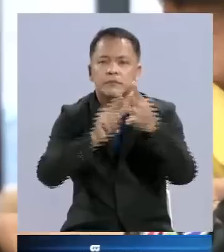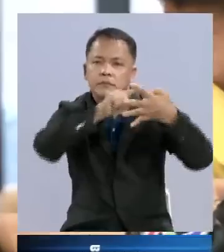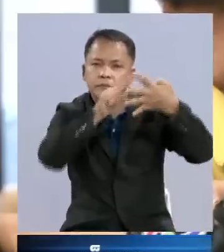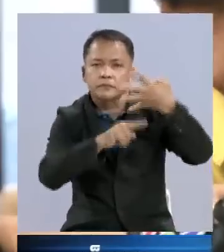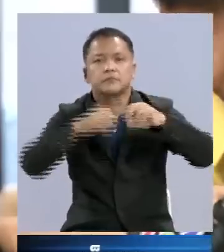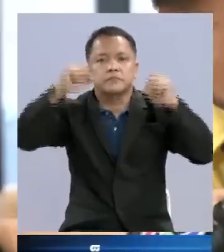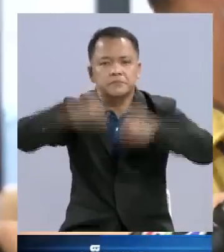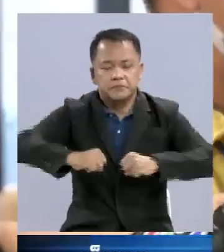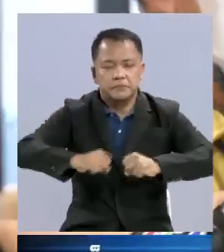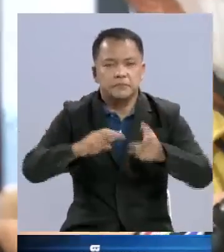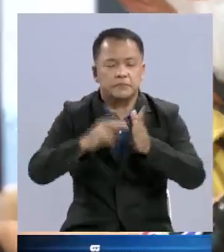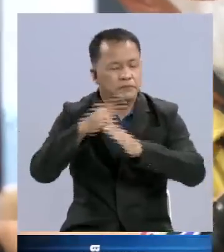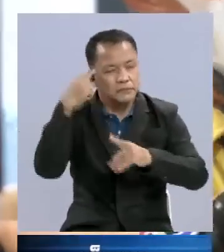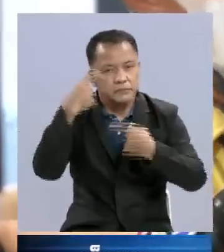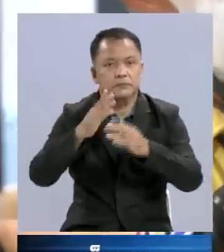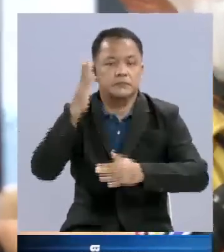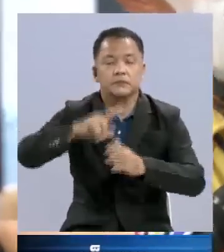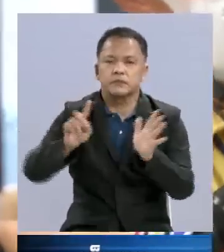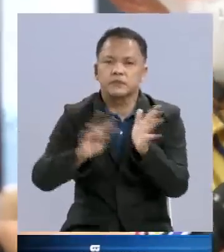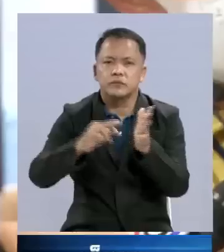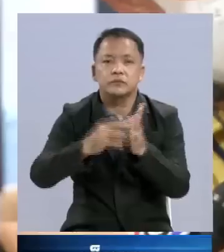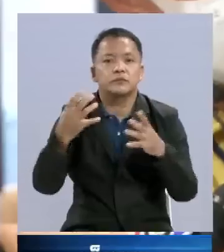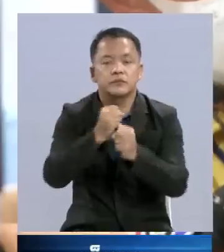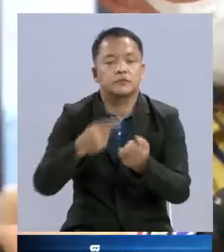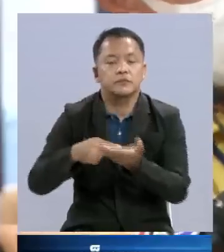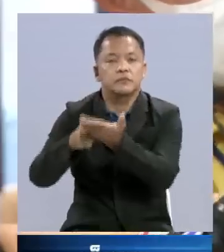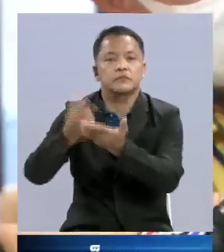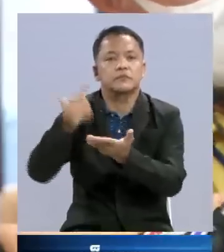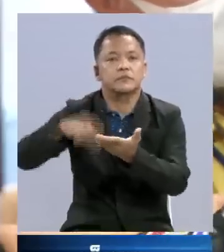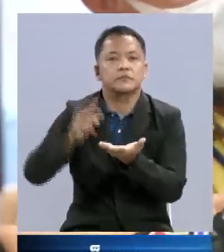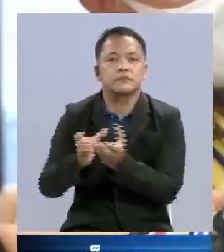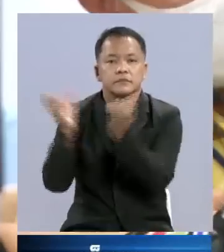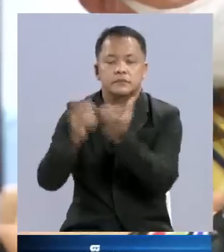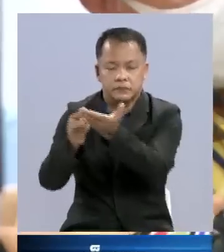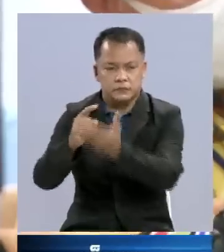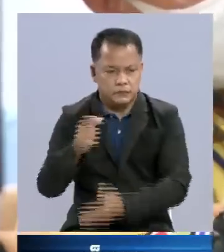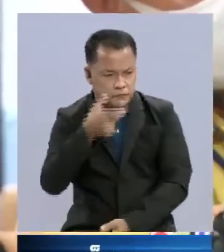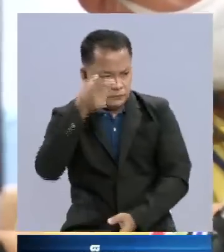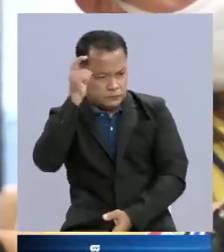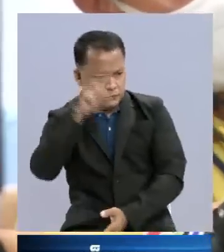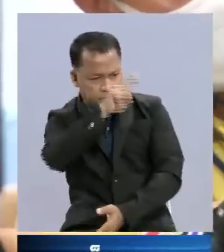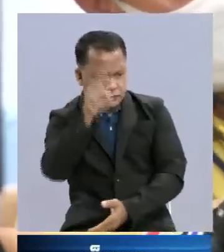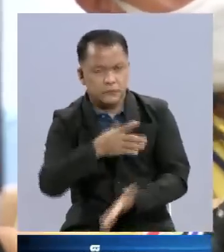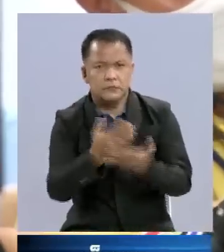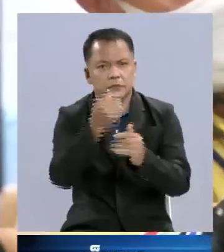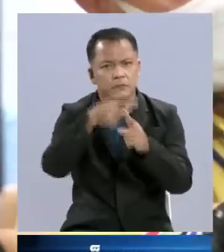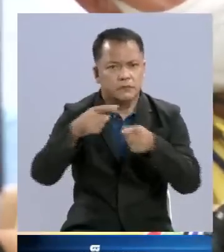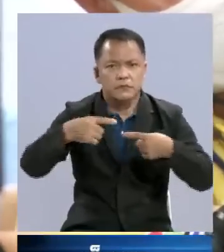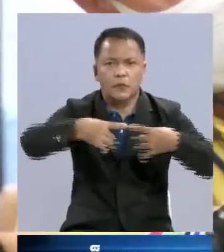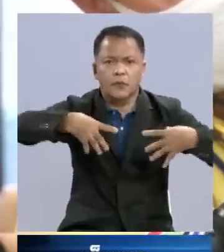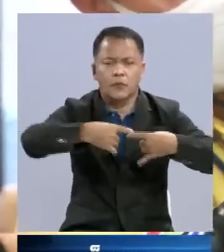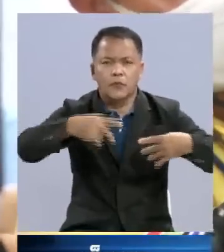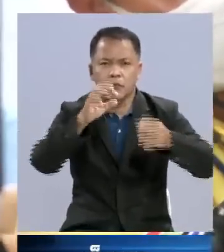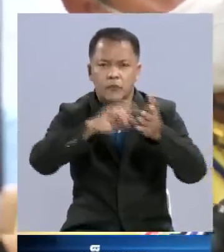นกับตัดสินไปแล้วแต่สุดท้ายก็มาทิ้งท้ายว่าสรุปส่งศาลรัฐธรรมนูญ ค นก็เลยงงในโพสต์ของคุณสมชายว่ามันดูย้อนแย้งกันอยู่เหมือน